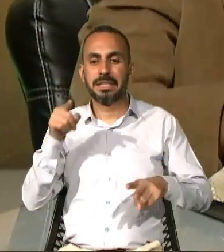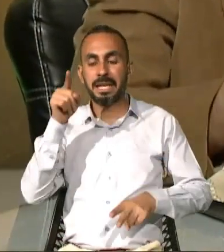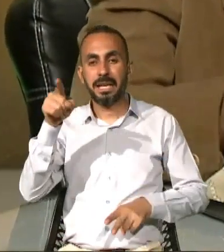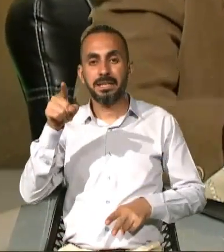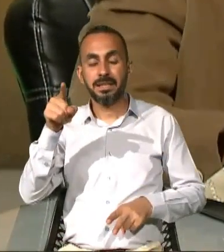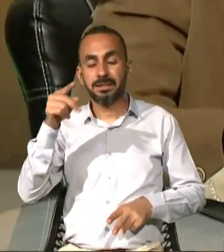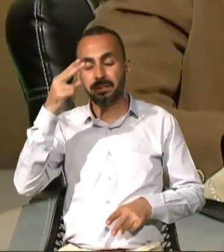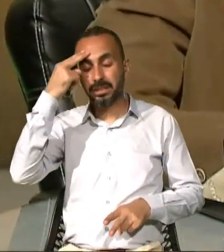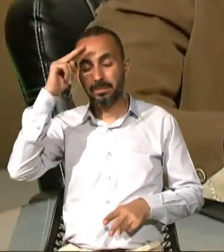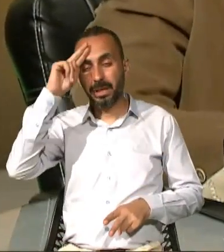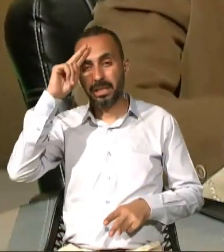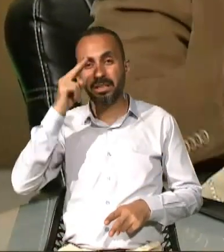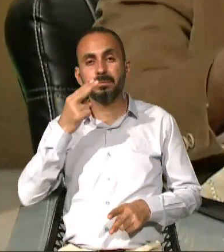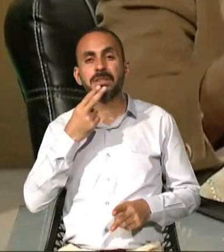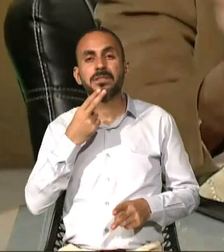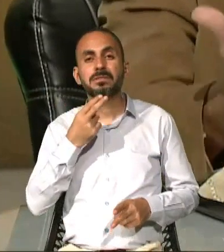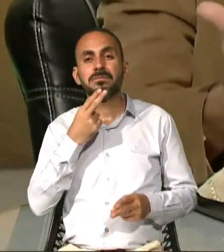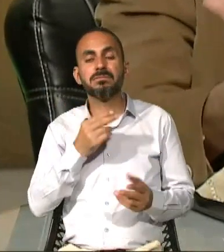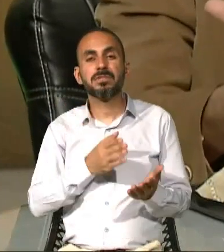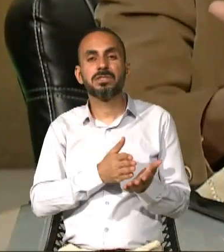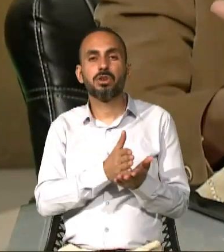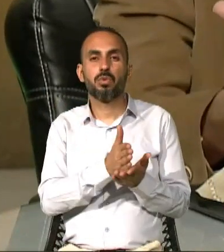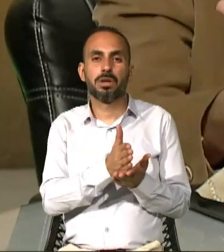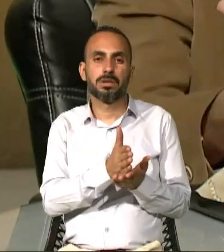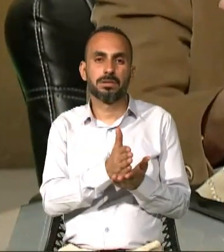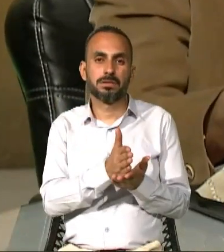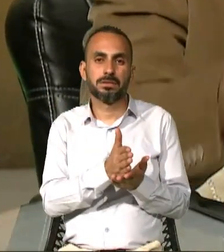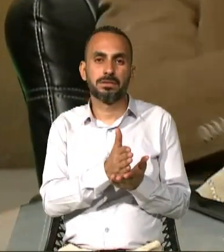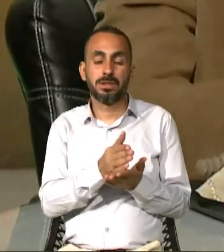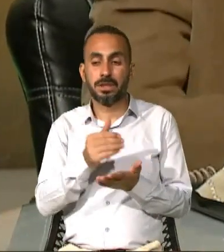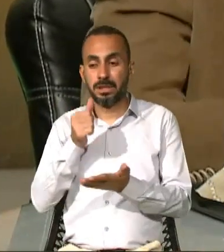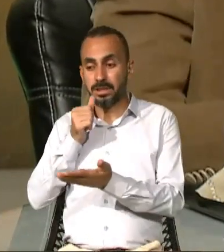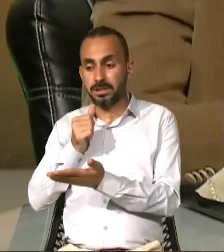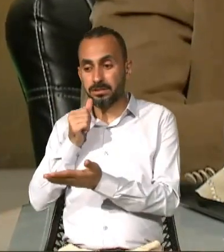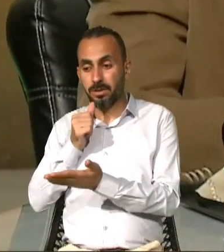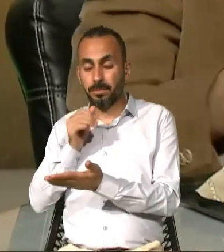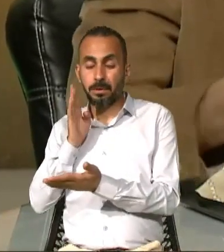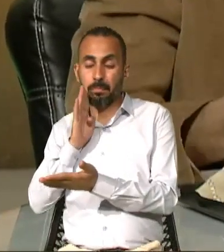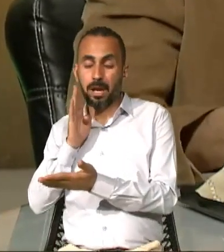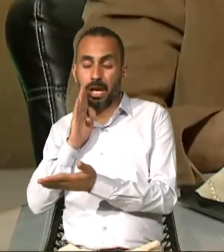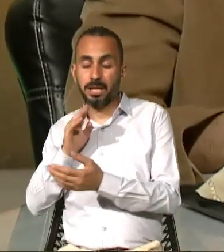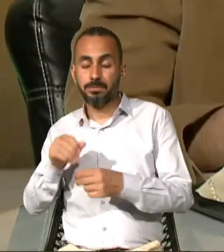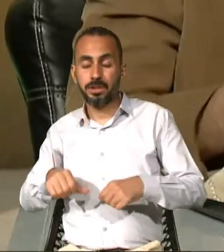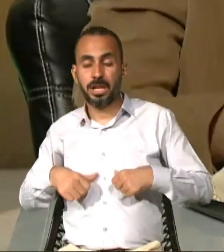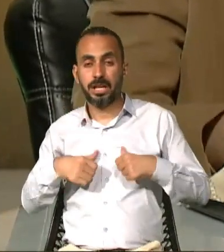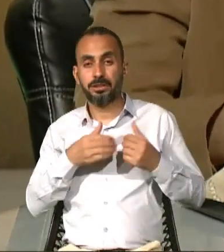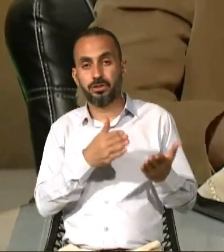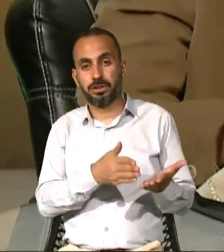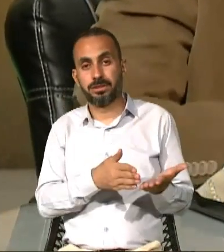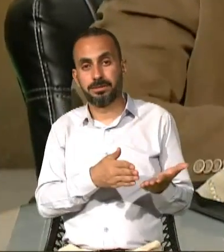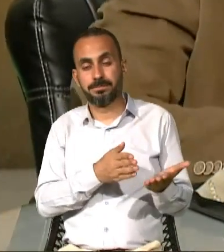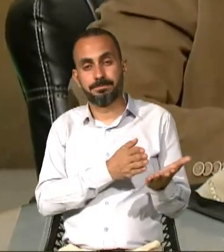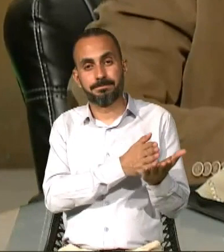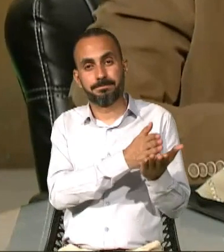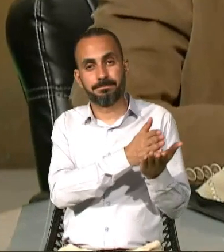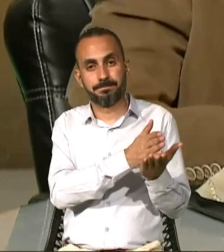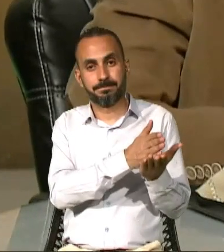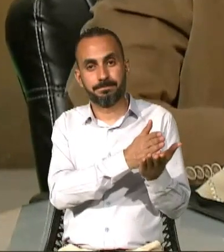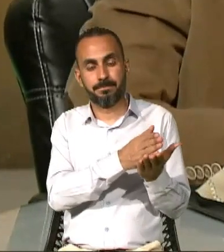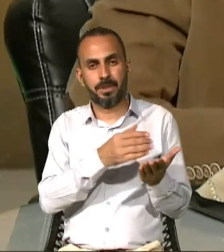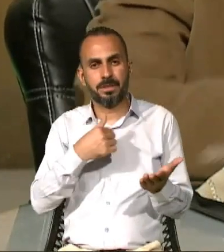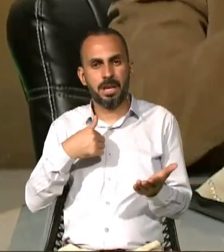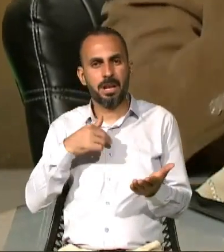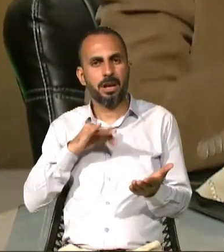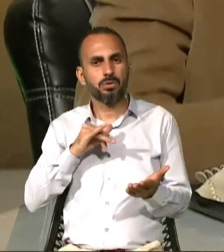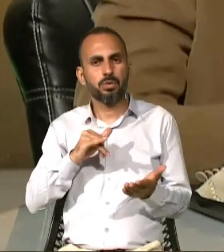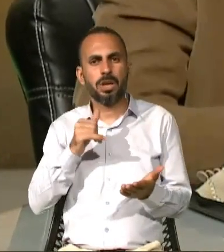ابقى عايش في مشيئته وارادته. الصبر يديني الحته دي، يديني التقوى دي، لما ابقى صبور ورافع عناية للرب طول